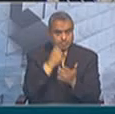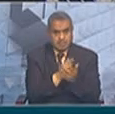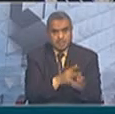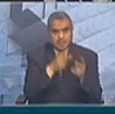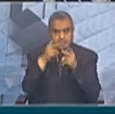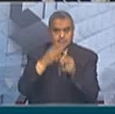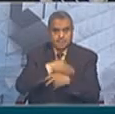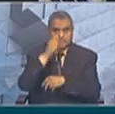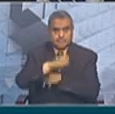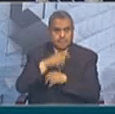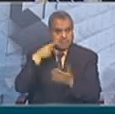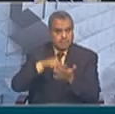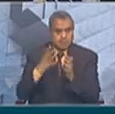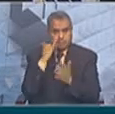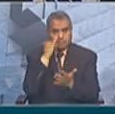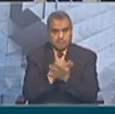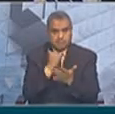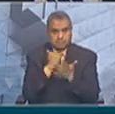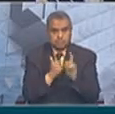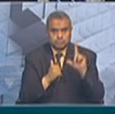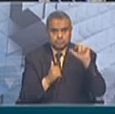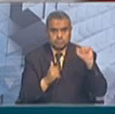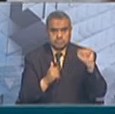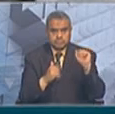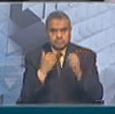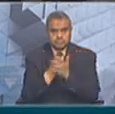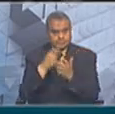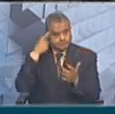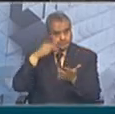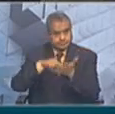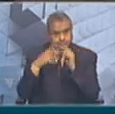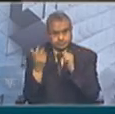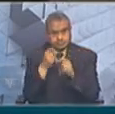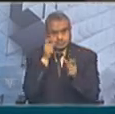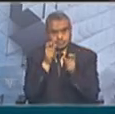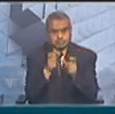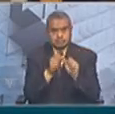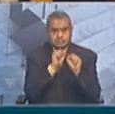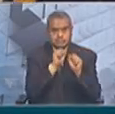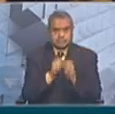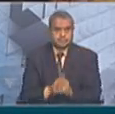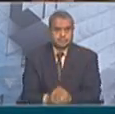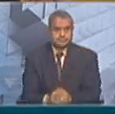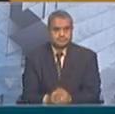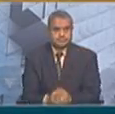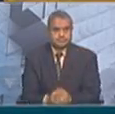للمحكمة للفصل فيه وهي ذات أغلبية محافظة.